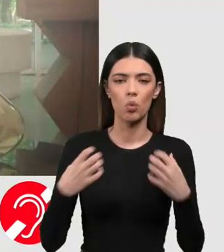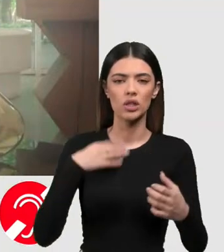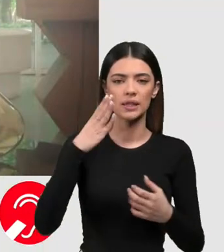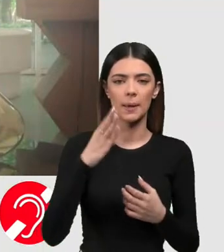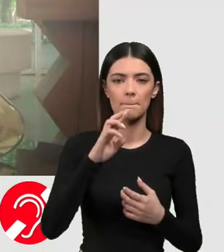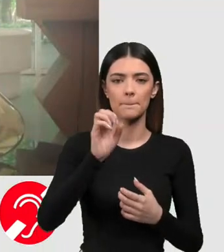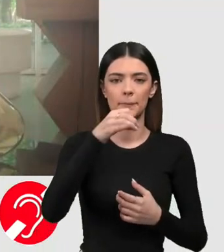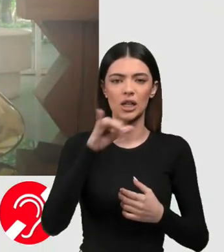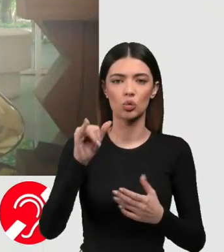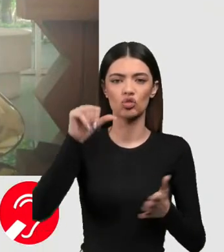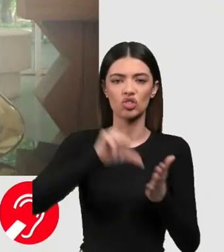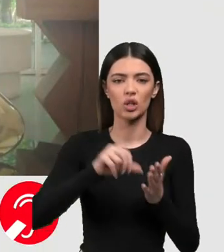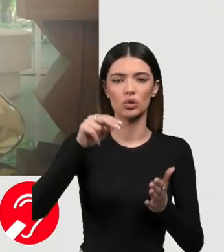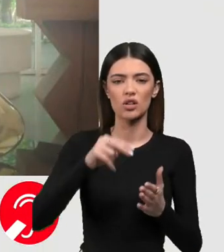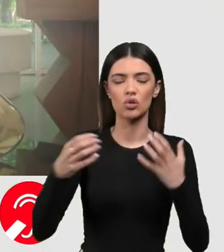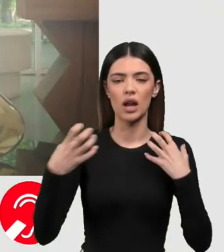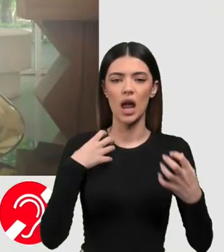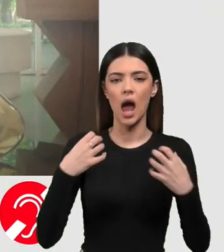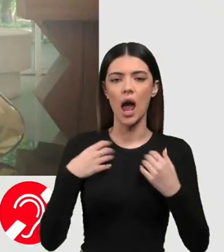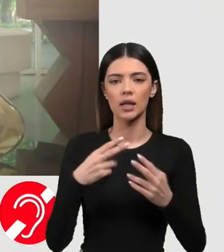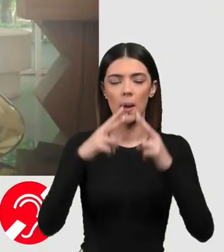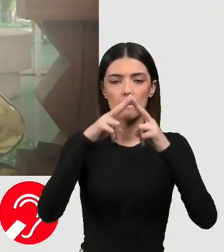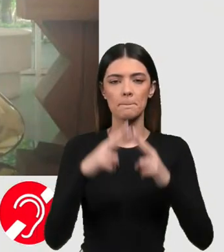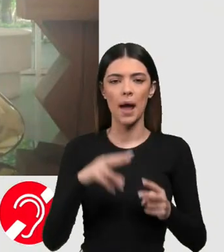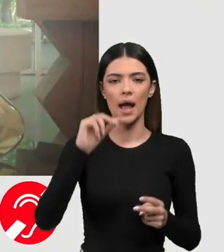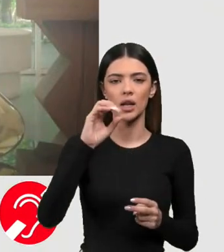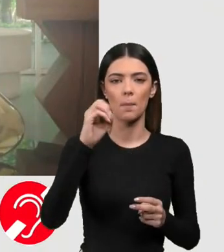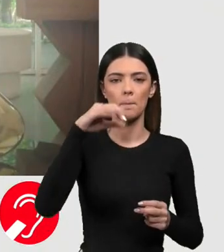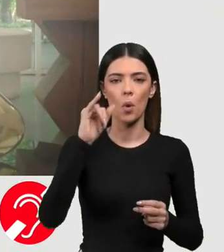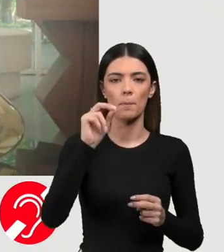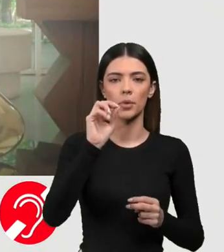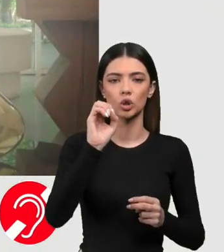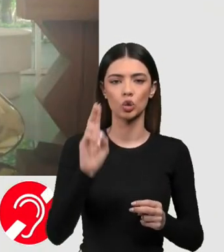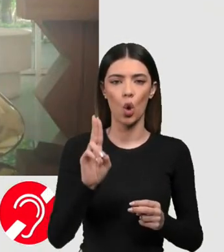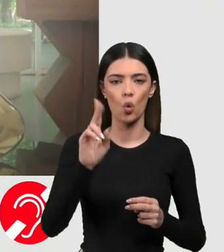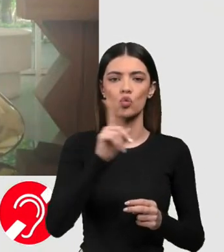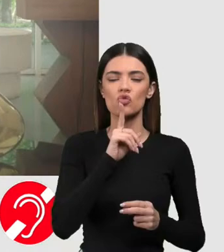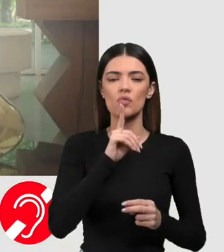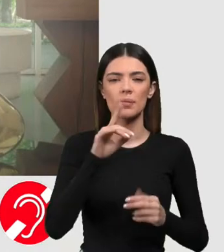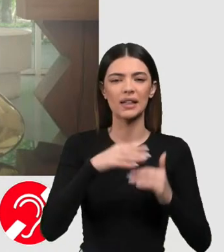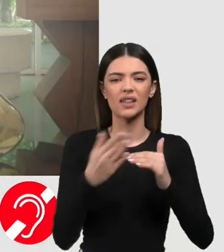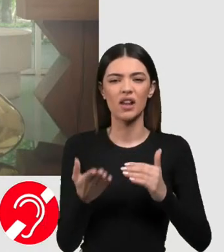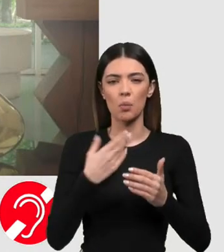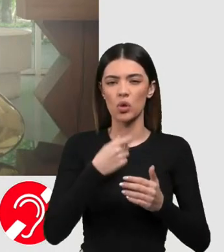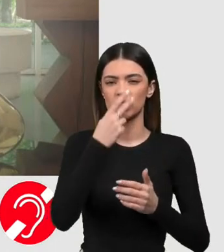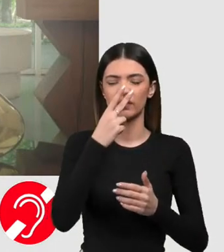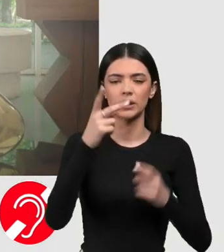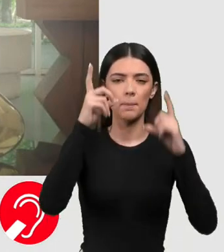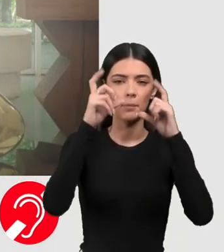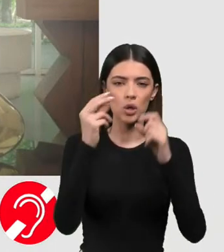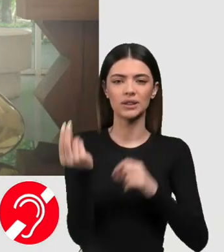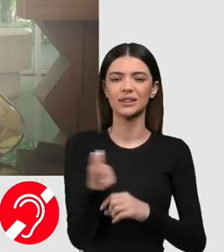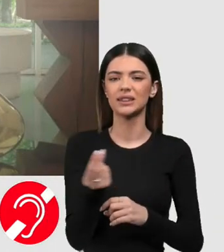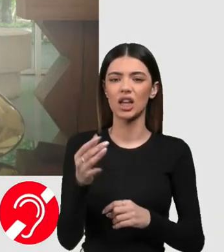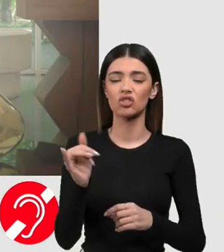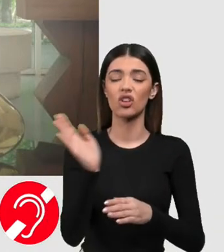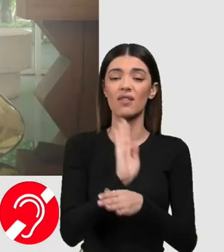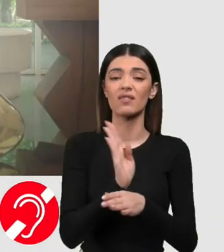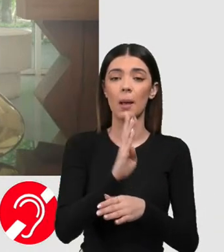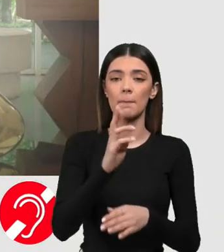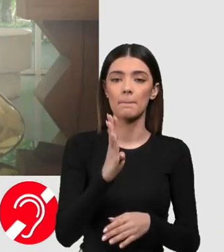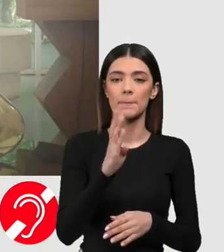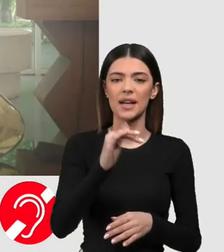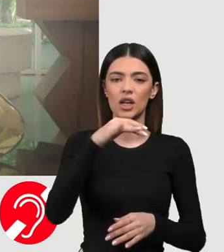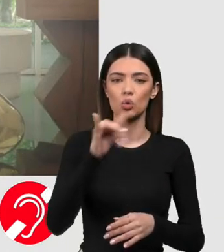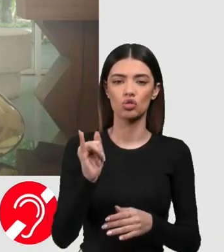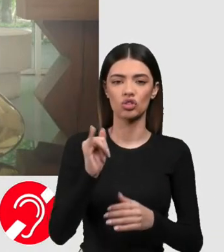astăzi începe expoziția Brâncuș la Centrul Național de Artă și Cultură Pompidou din Paris. Pe lângă operele sculptorului poți vedea și fotografii, desene și